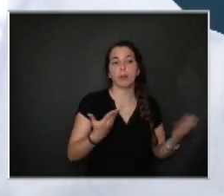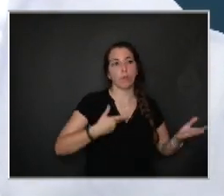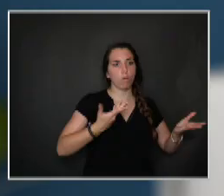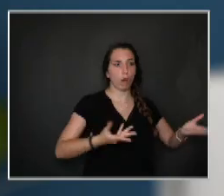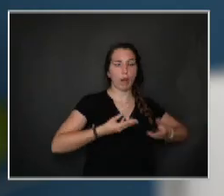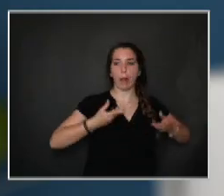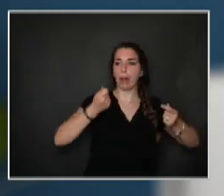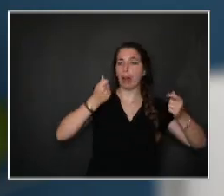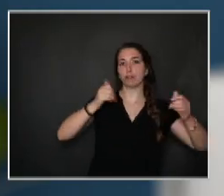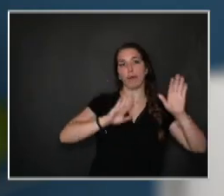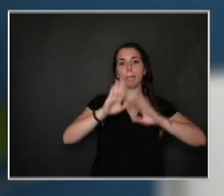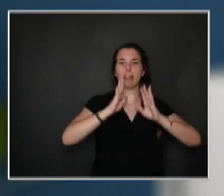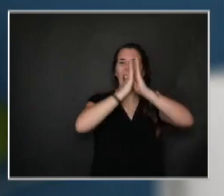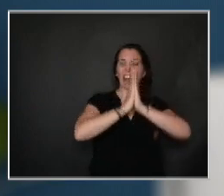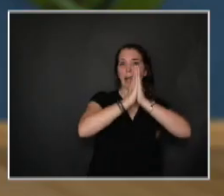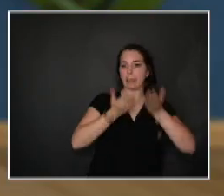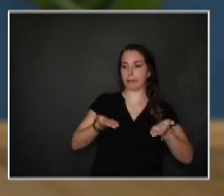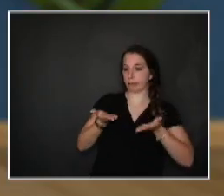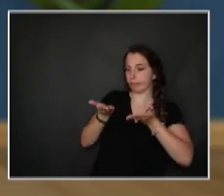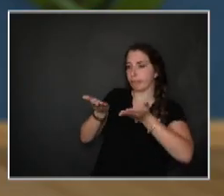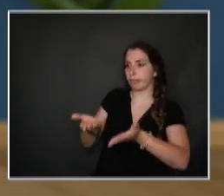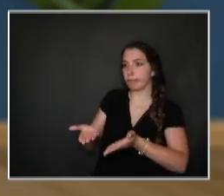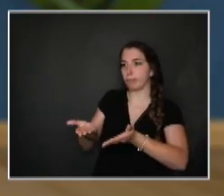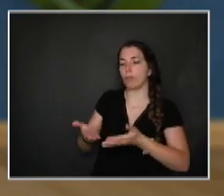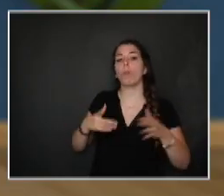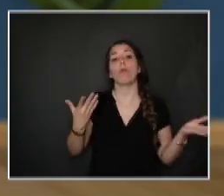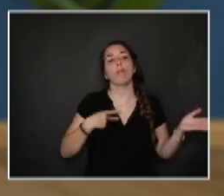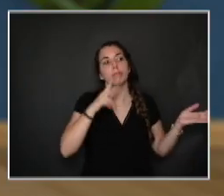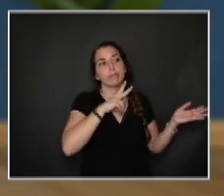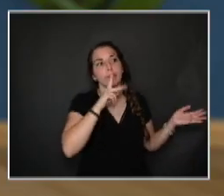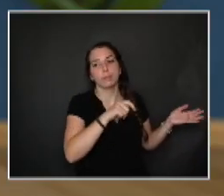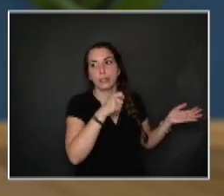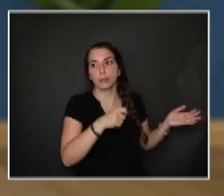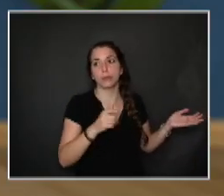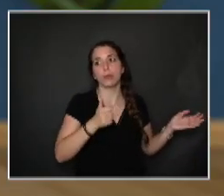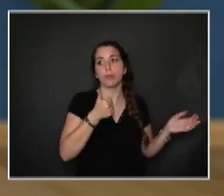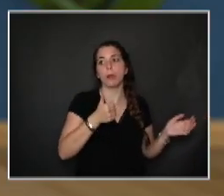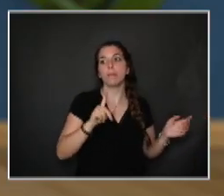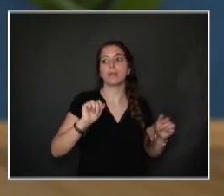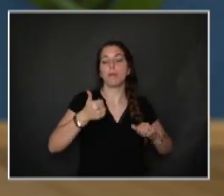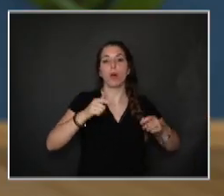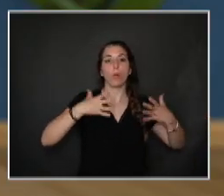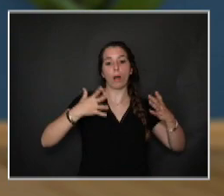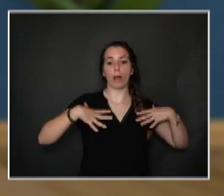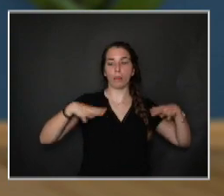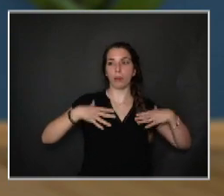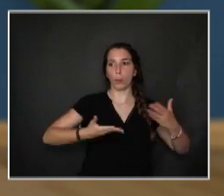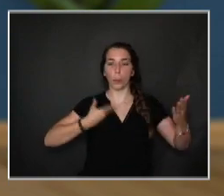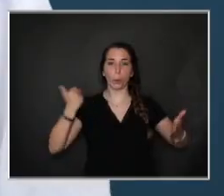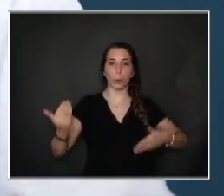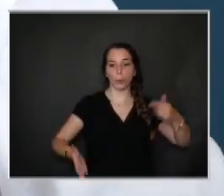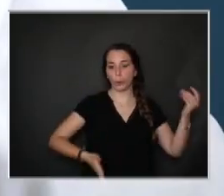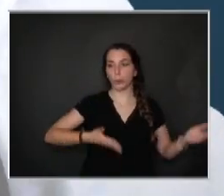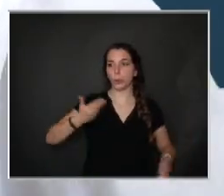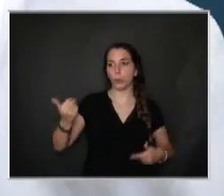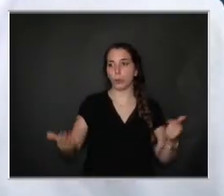les trésors de l'église. » Bon, le gouverneur avait visiblement pas le sens de l'humour. Il a d'abord fait déshabiller, fouetter. Ça, c'est une mise en bouche.